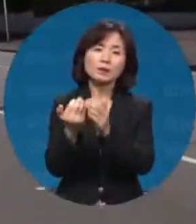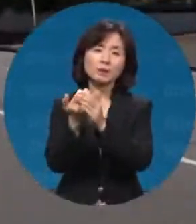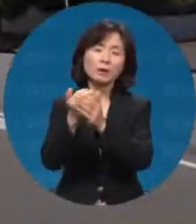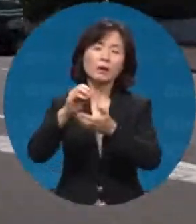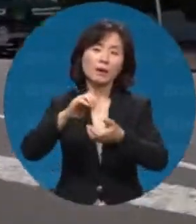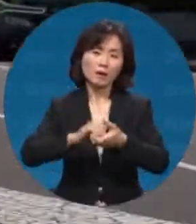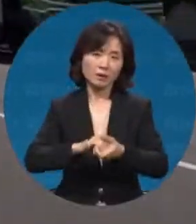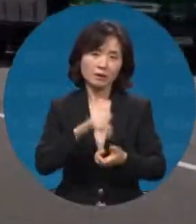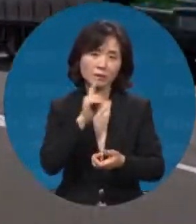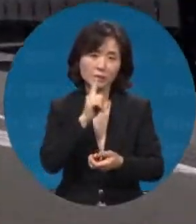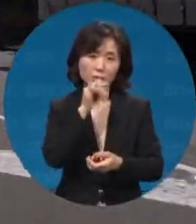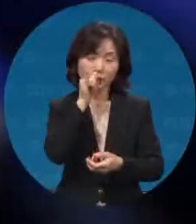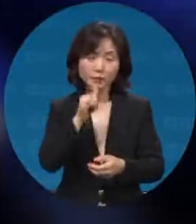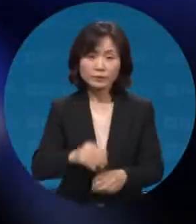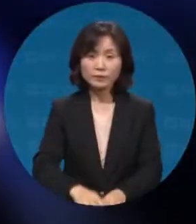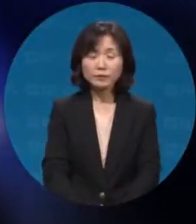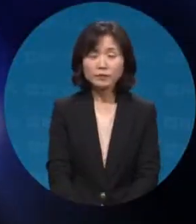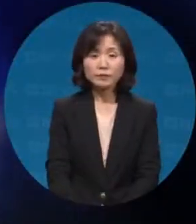한계도 있습니다.